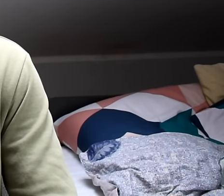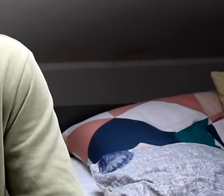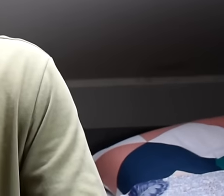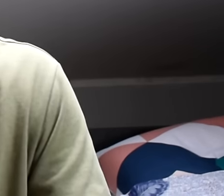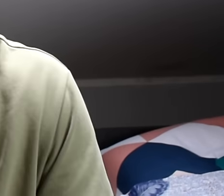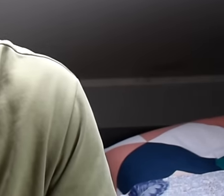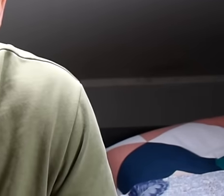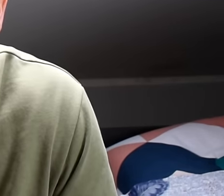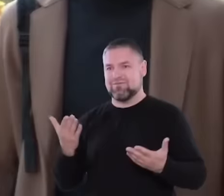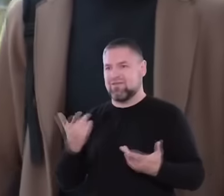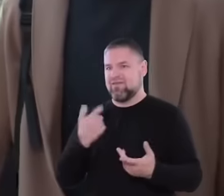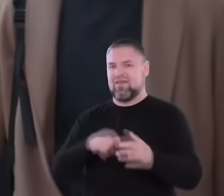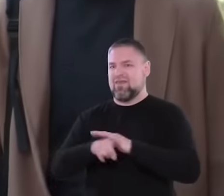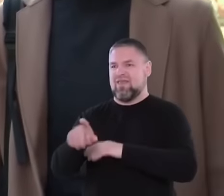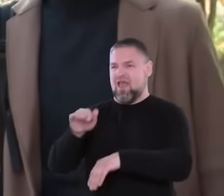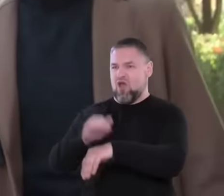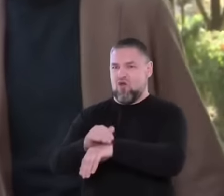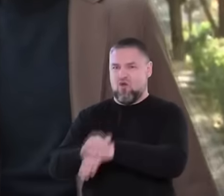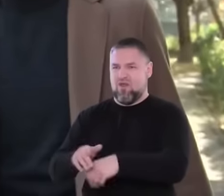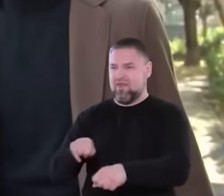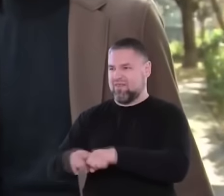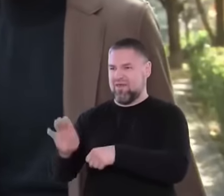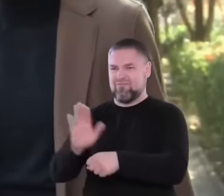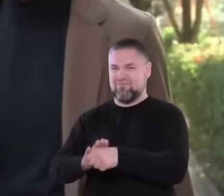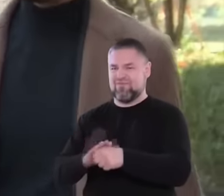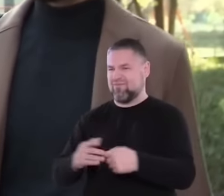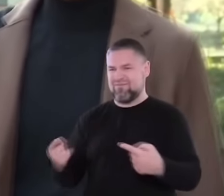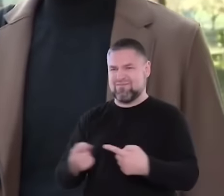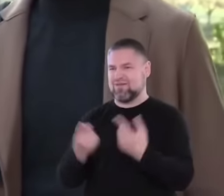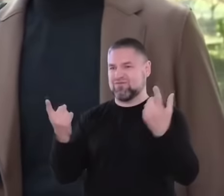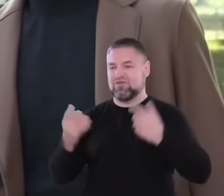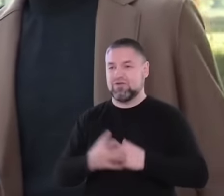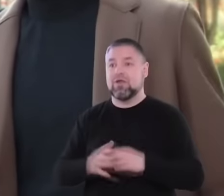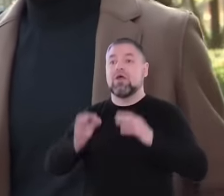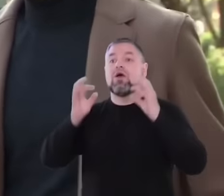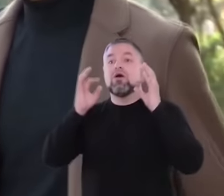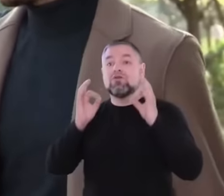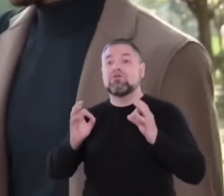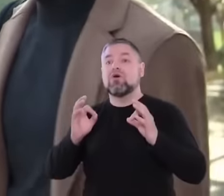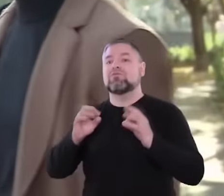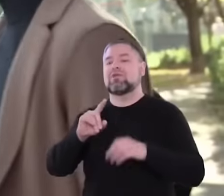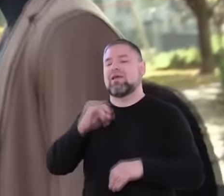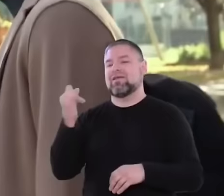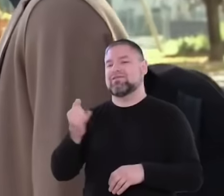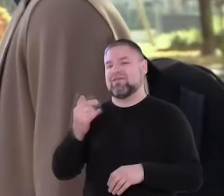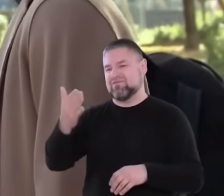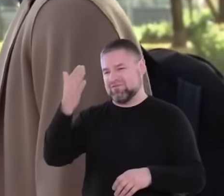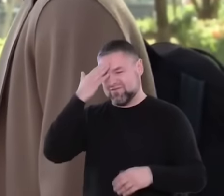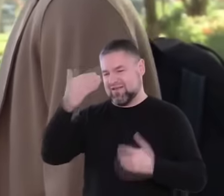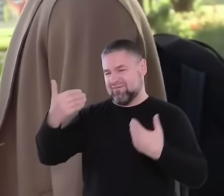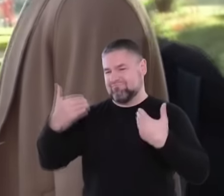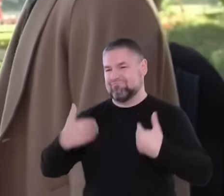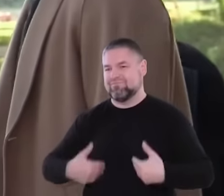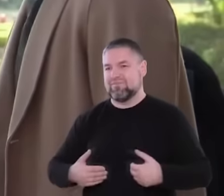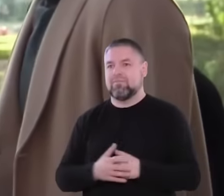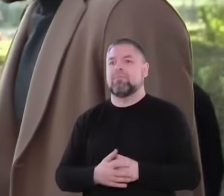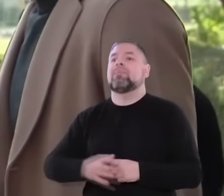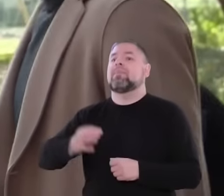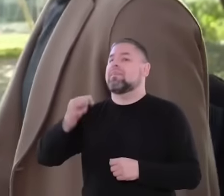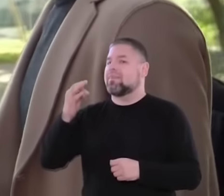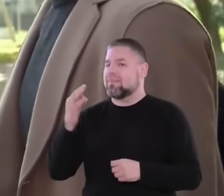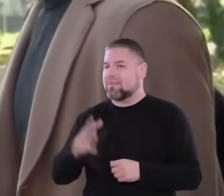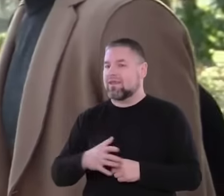dla kolegów? Może dla kolegów? Od piwa. No dobra, jak zwykle mnie mama rozgryzła. No